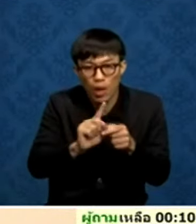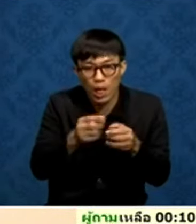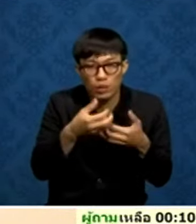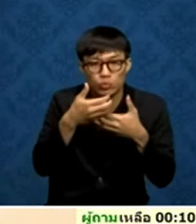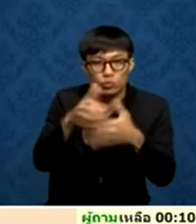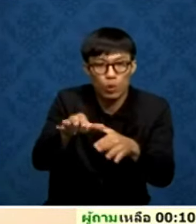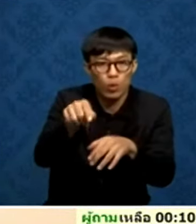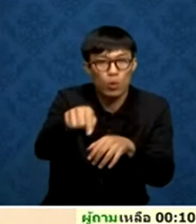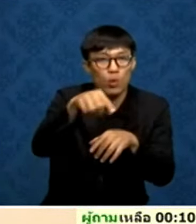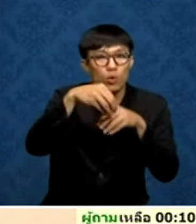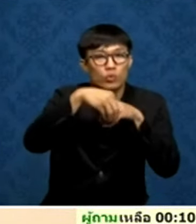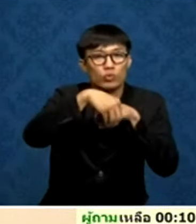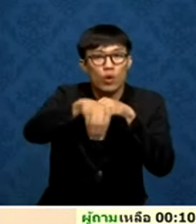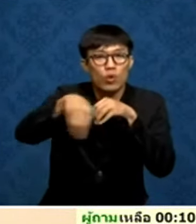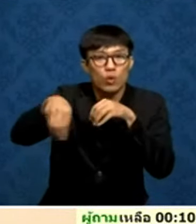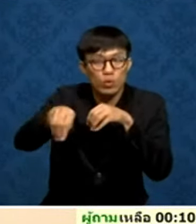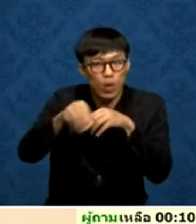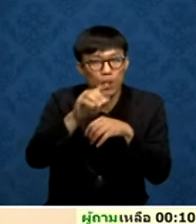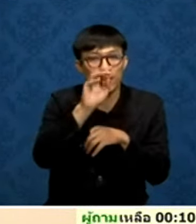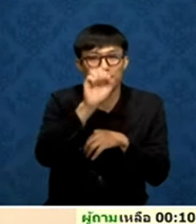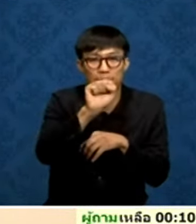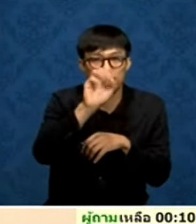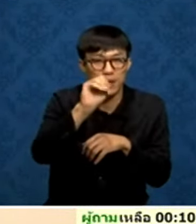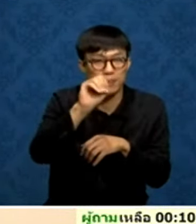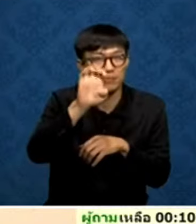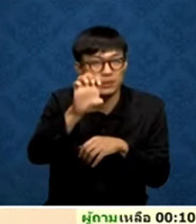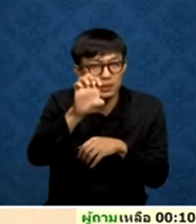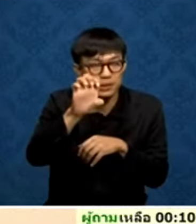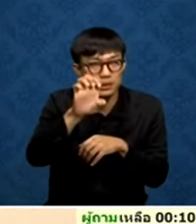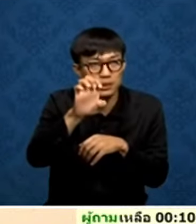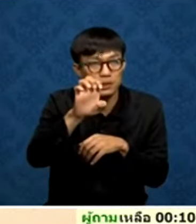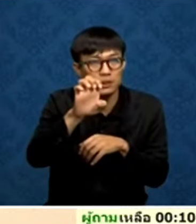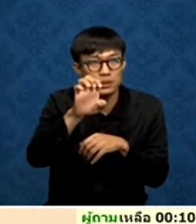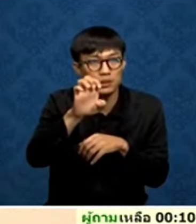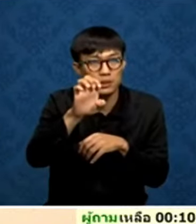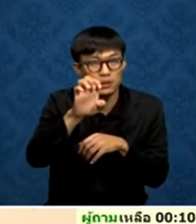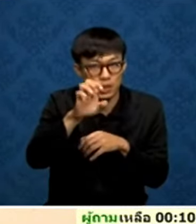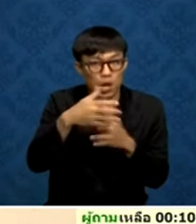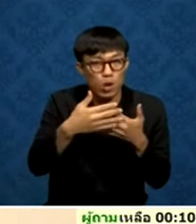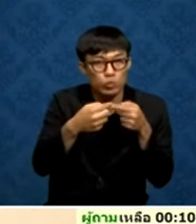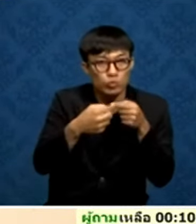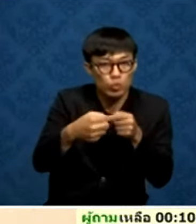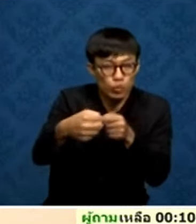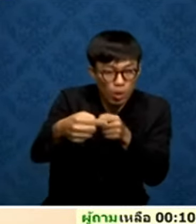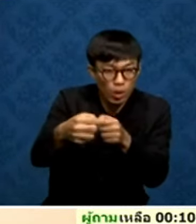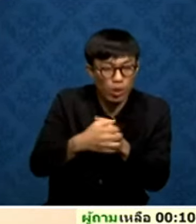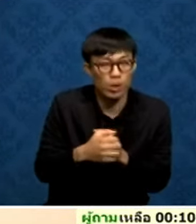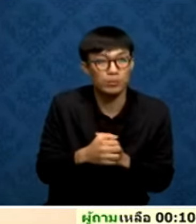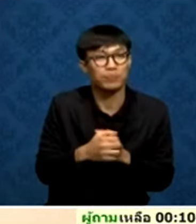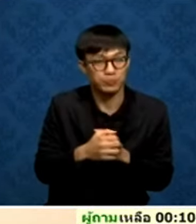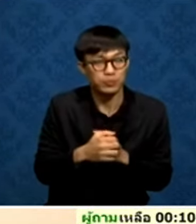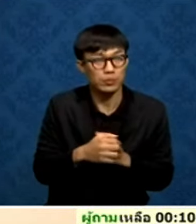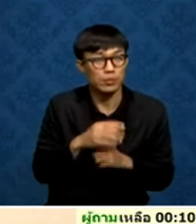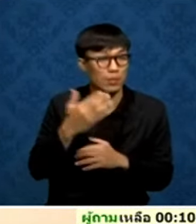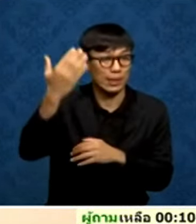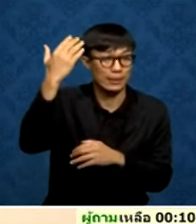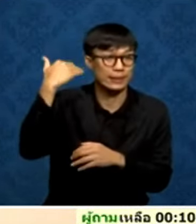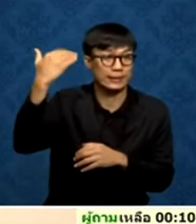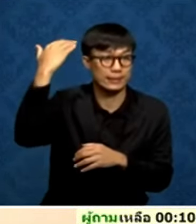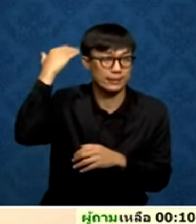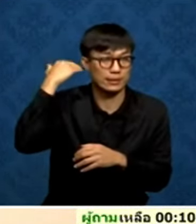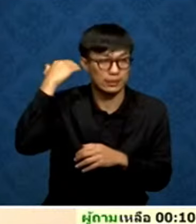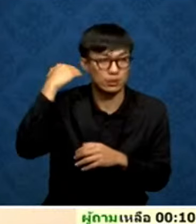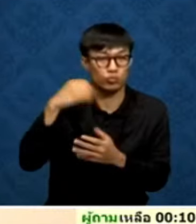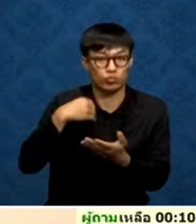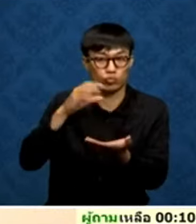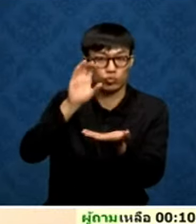เซคันด์เทียร์หรือเลเวลที่2หรือส่งขึ้นไปตรงให้กับเลเวลที่1ซึ่งอยากจะเรียนว่าในอดีตเนี่ยนะครับการล